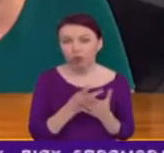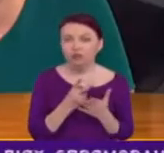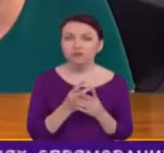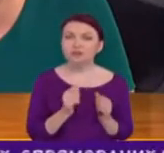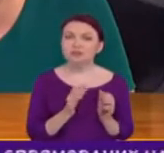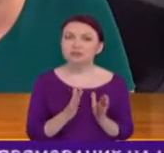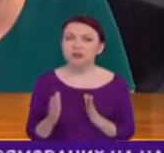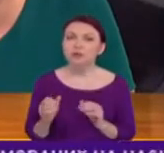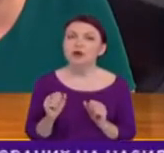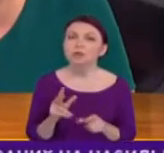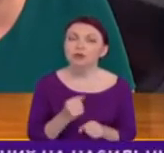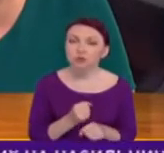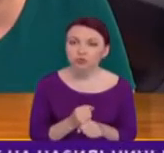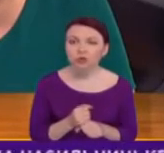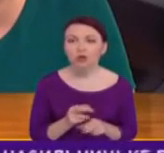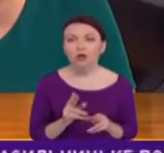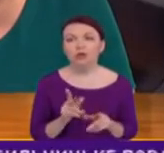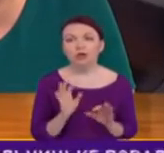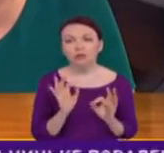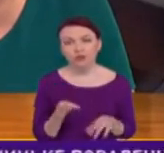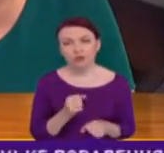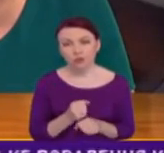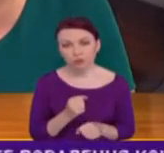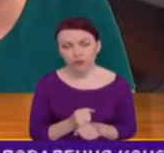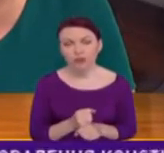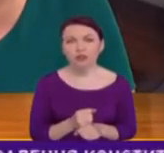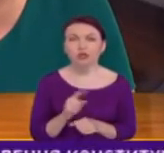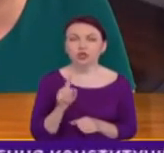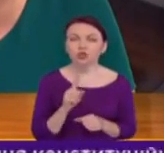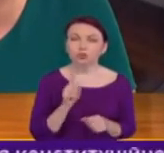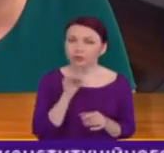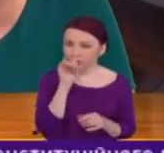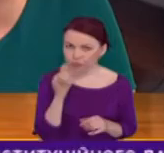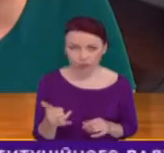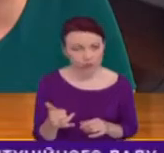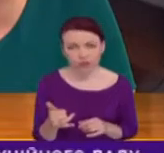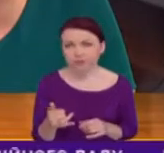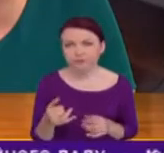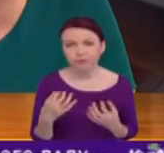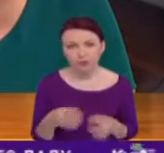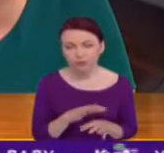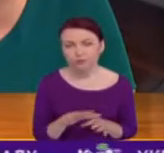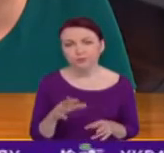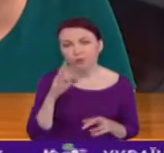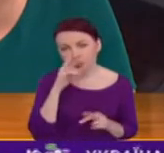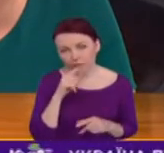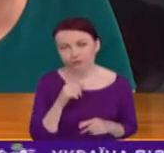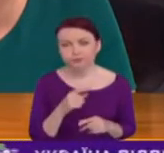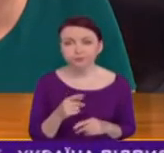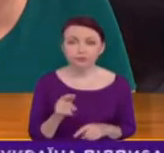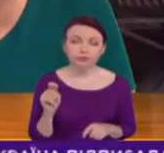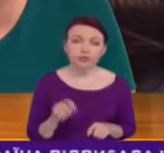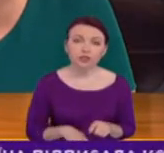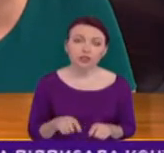як система працює, як правильно зробити для того, щоб не допустити якихось помилок. Ми